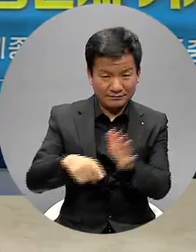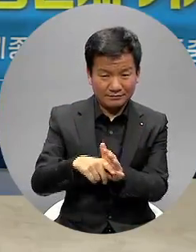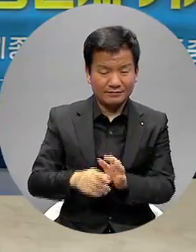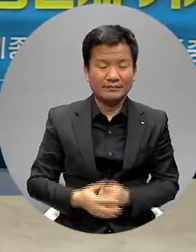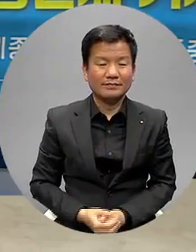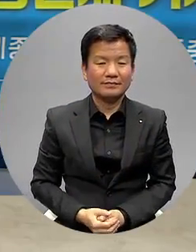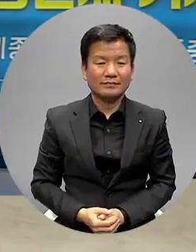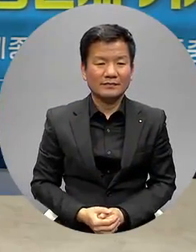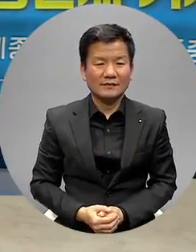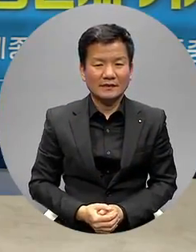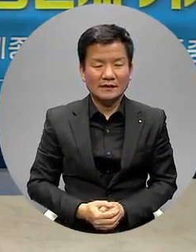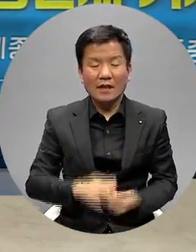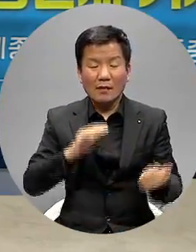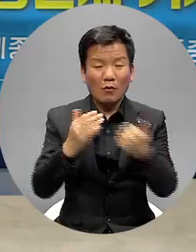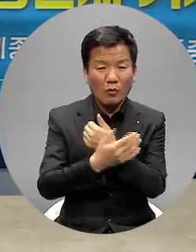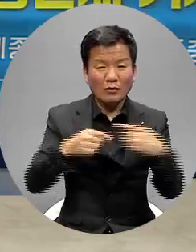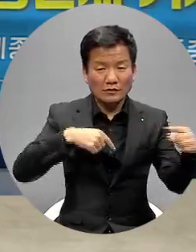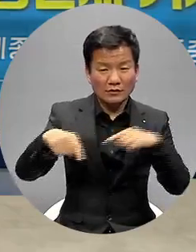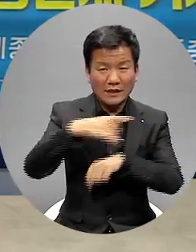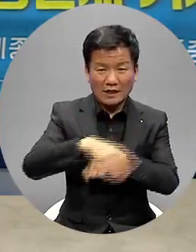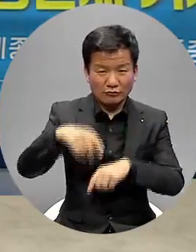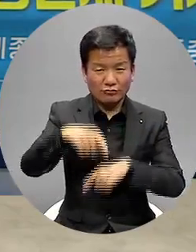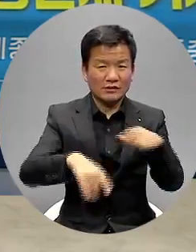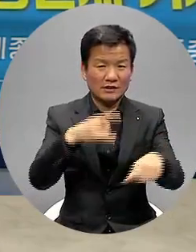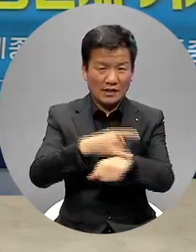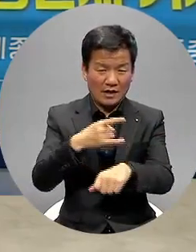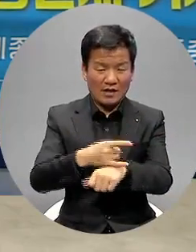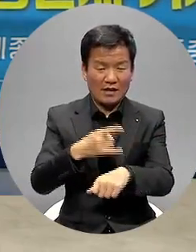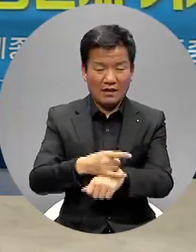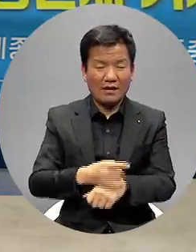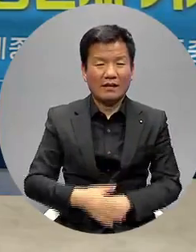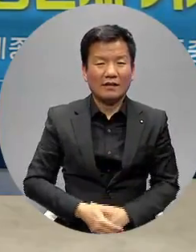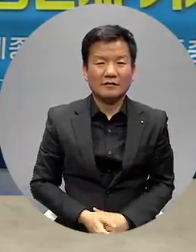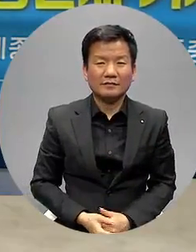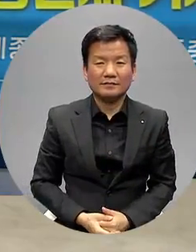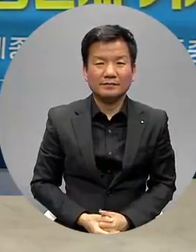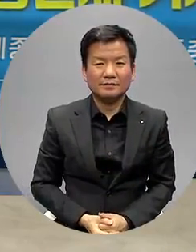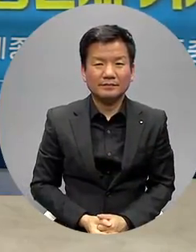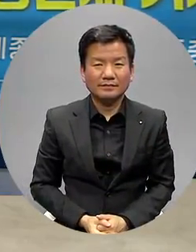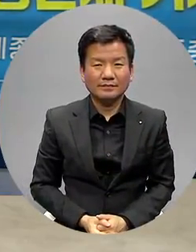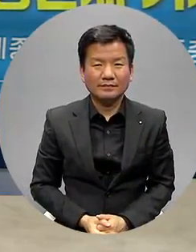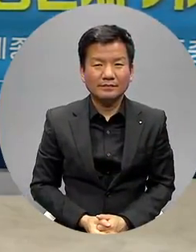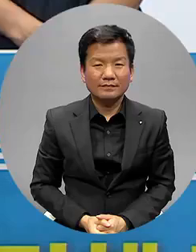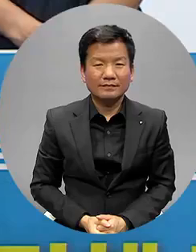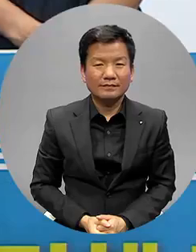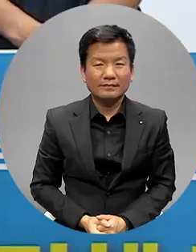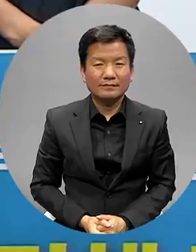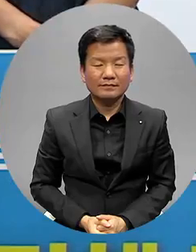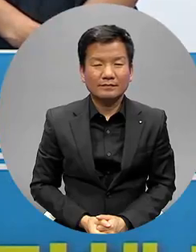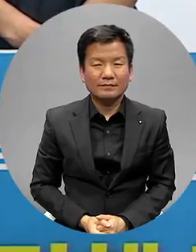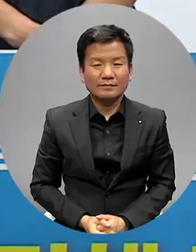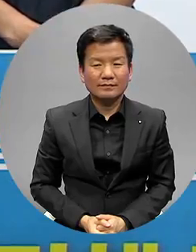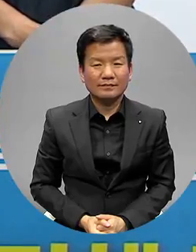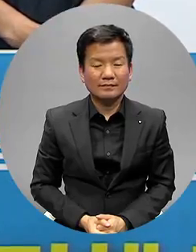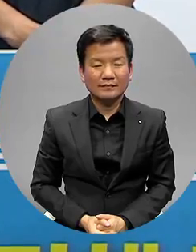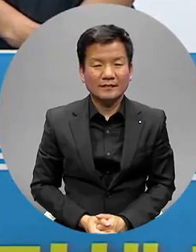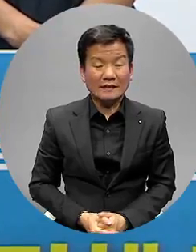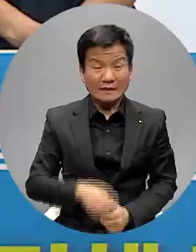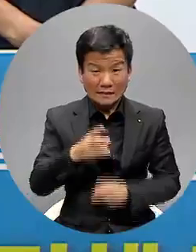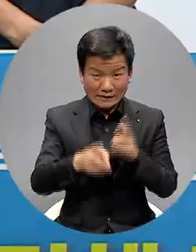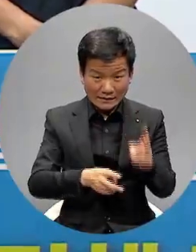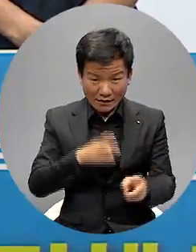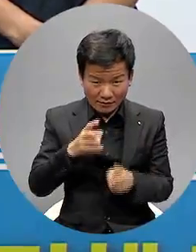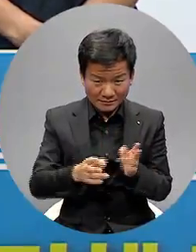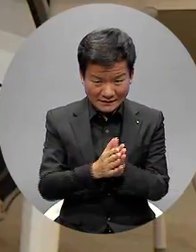대청호 보호정책 추진하라! 추진하라! 추진하라! 추진하라! 이들은 한